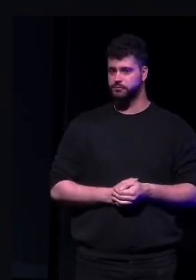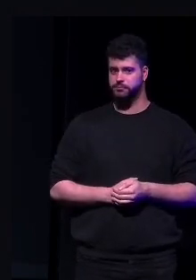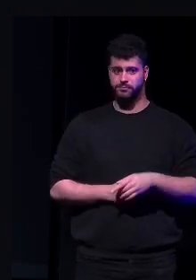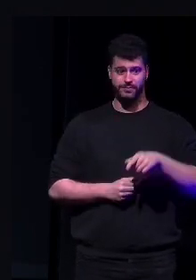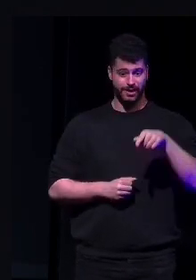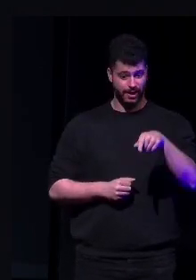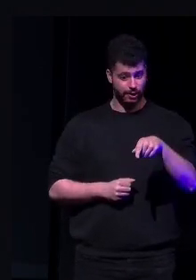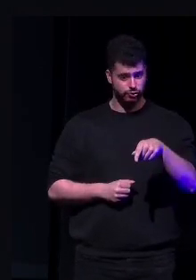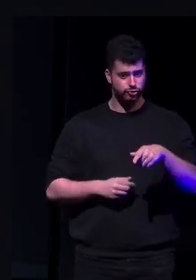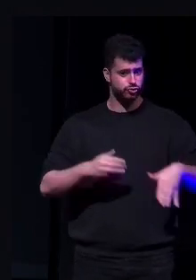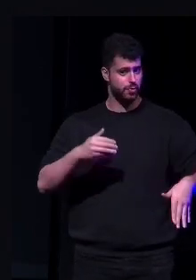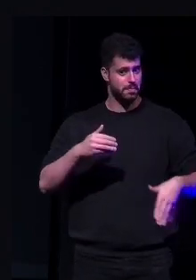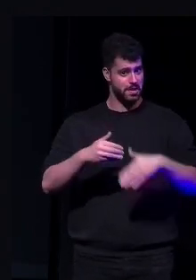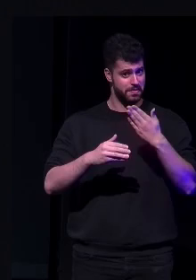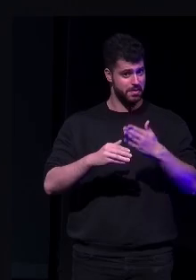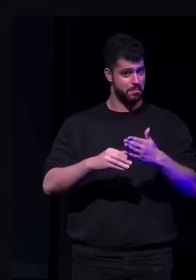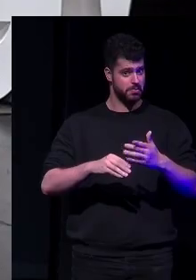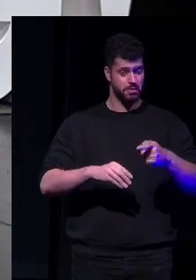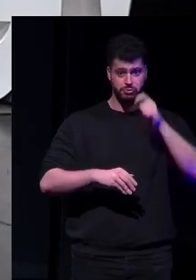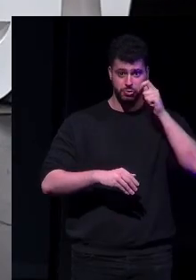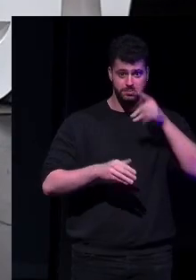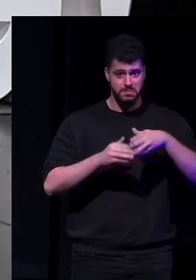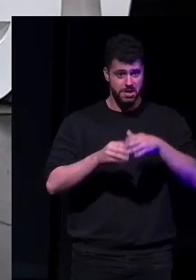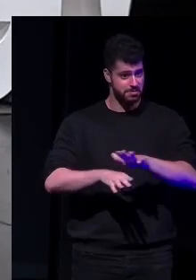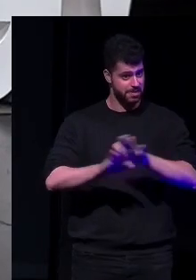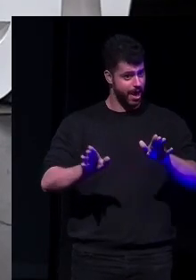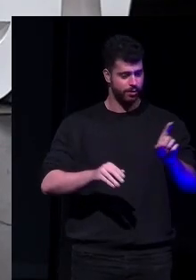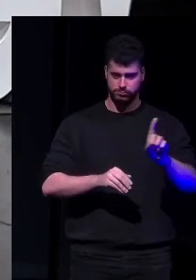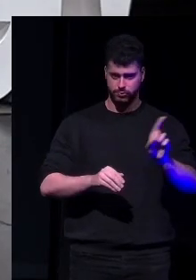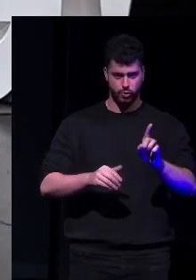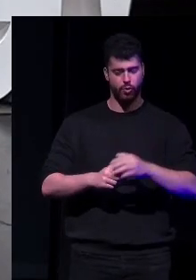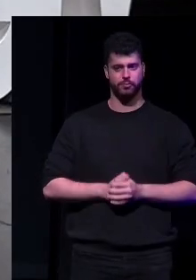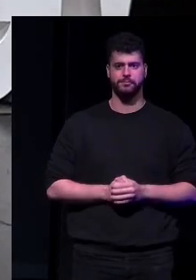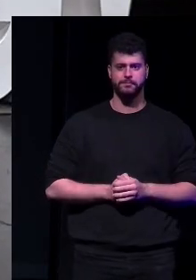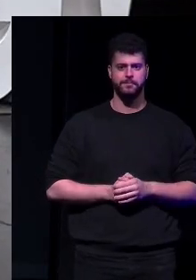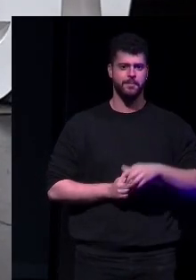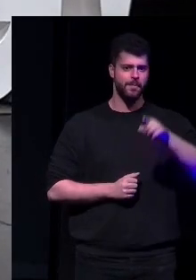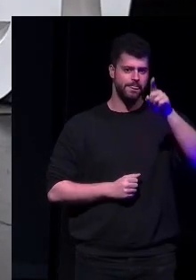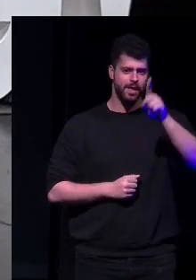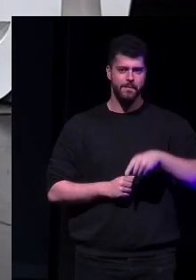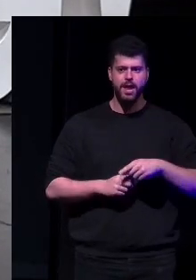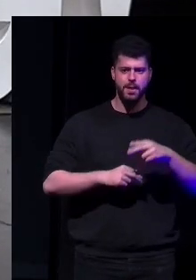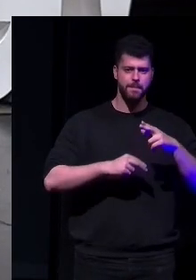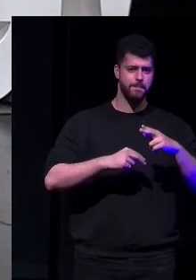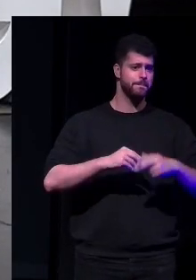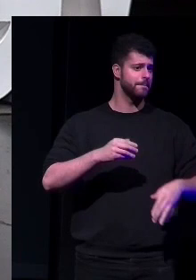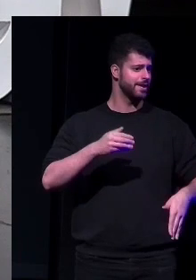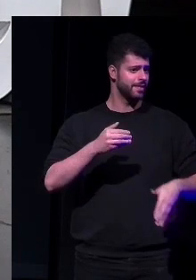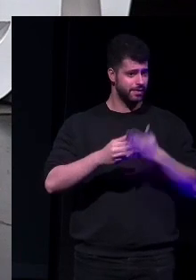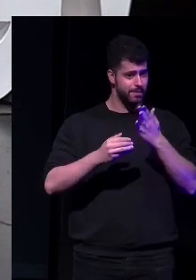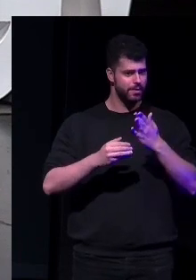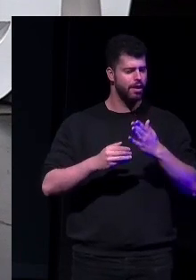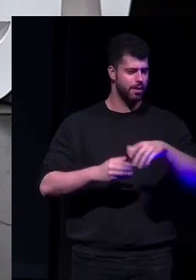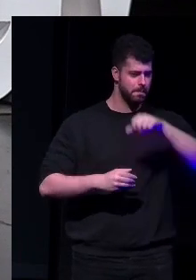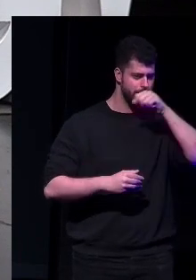va marcar l'inici d'una nova perspectiva del turisme marítim, sinó que també va ser el fonament del meu amor per aquesta